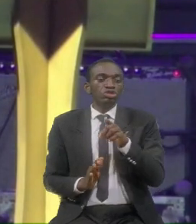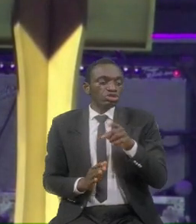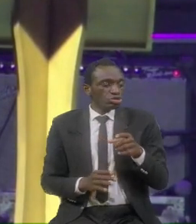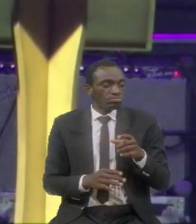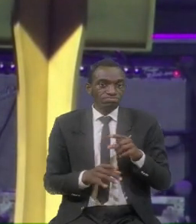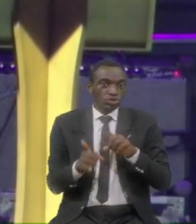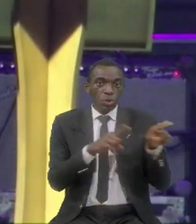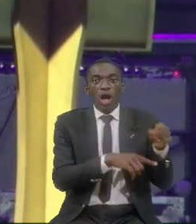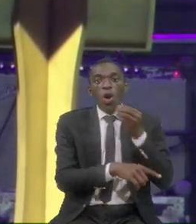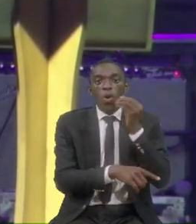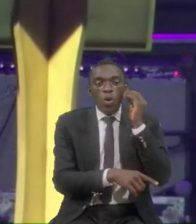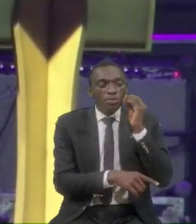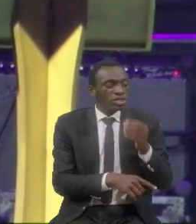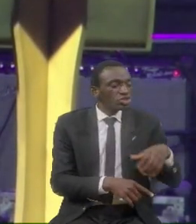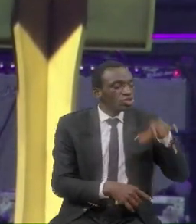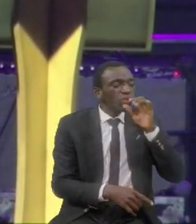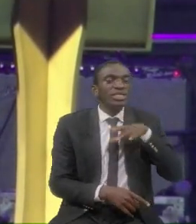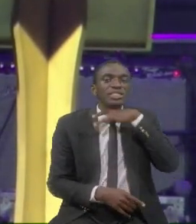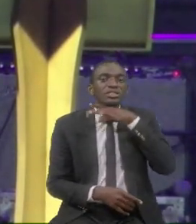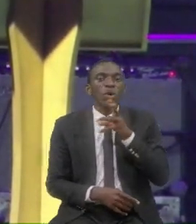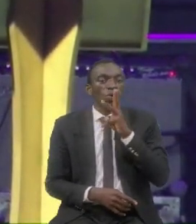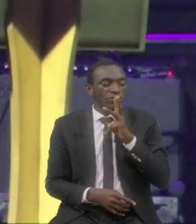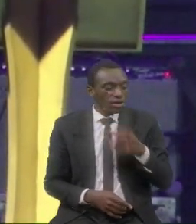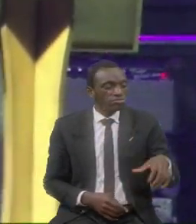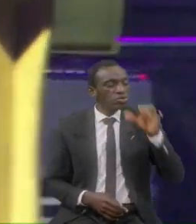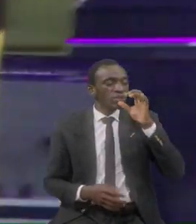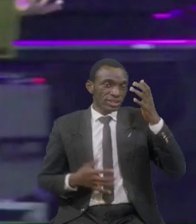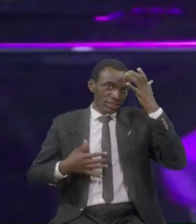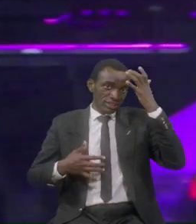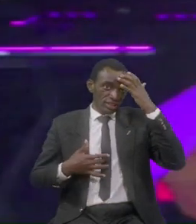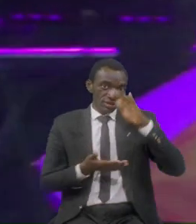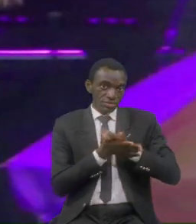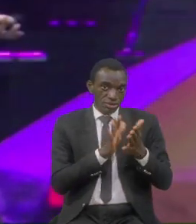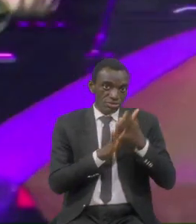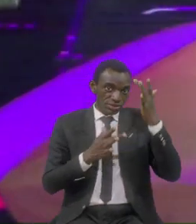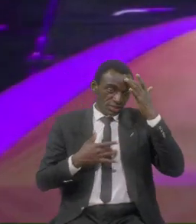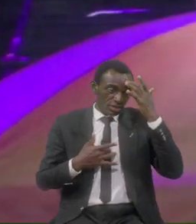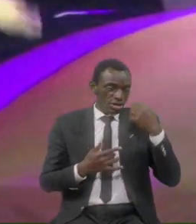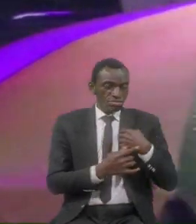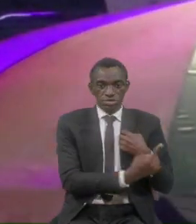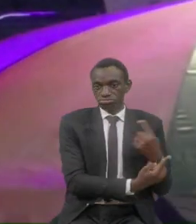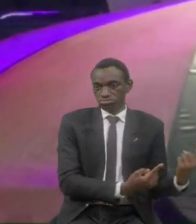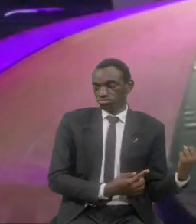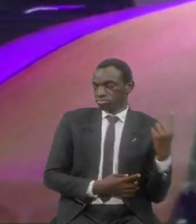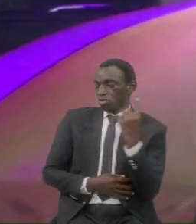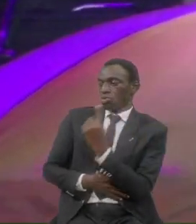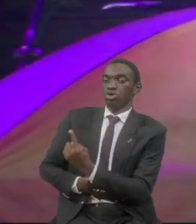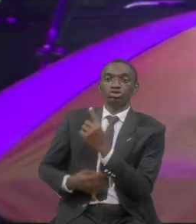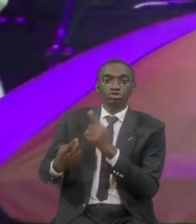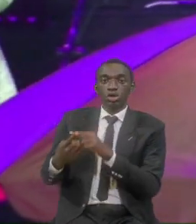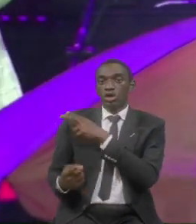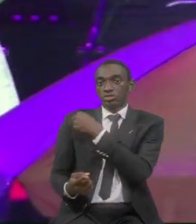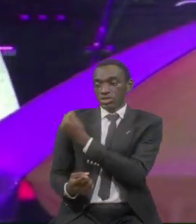community, resulta sa imang tubig nga ginainom, you go to the doctor, mahato ka sa doktor, he helps you a little, iya